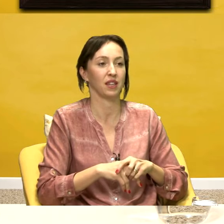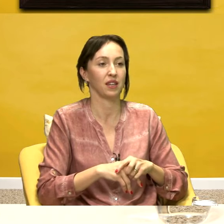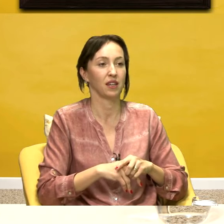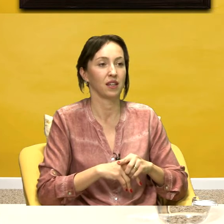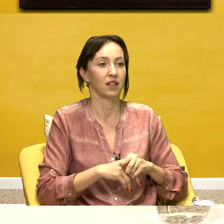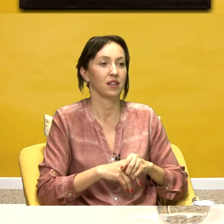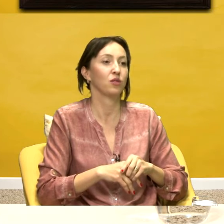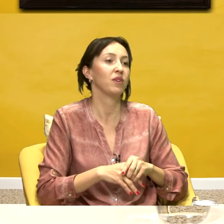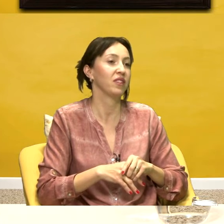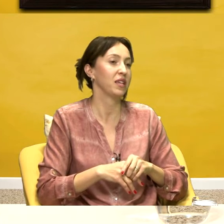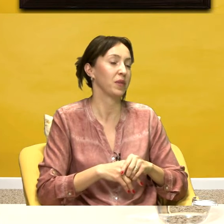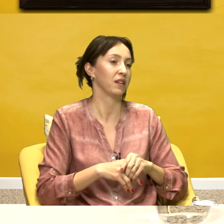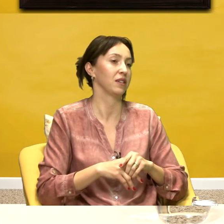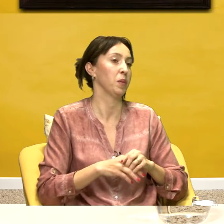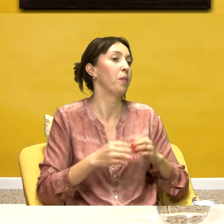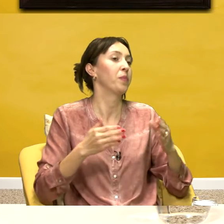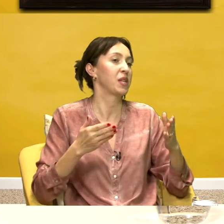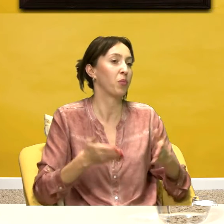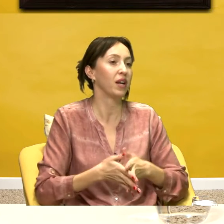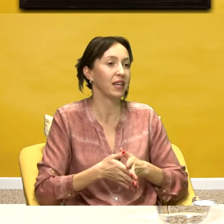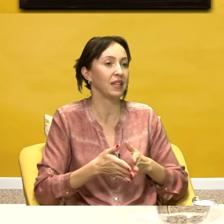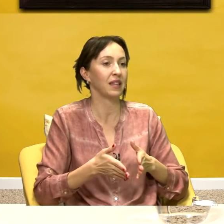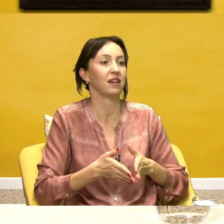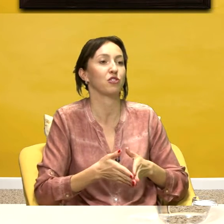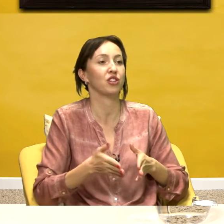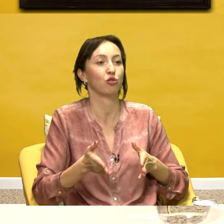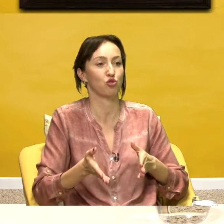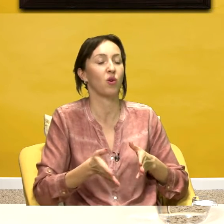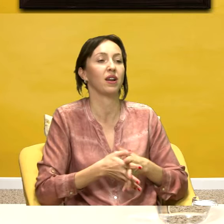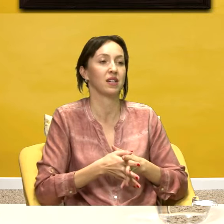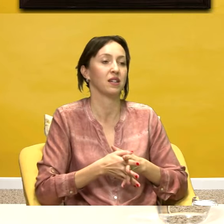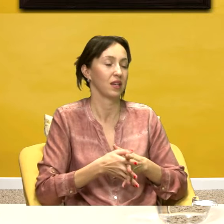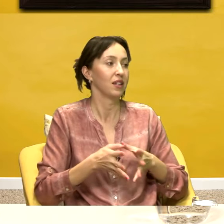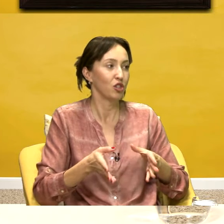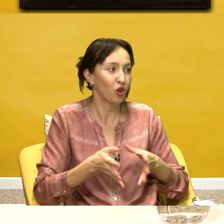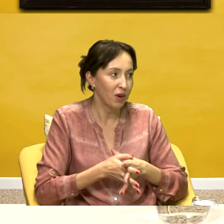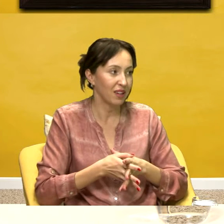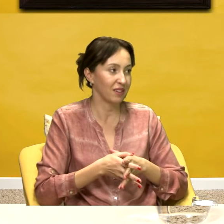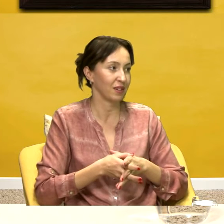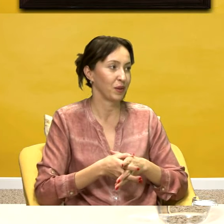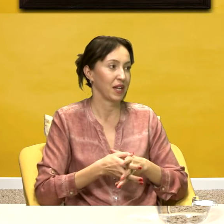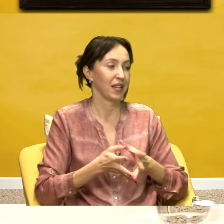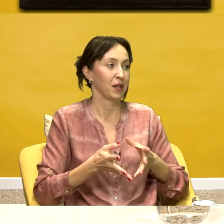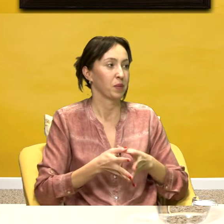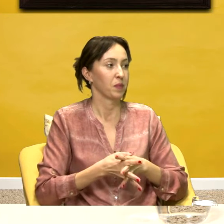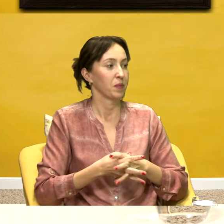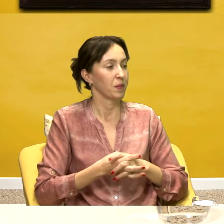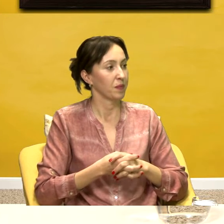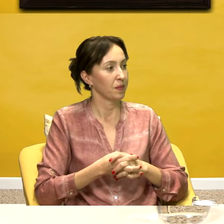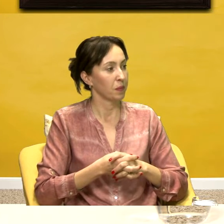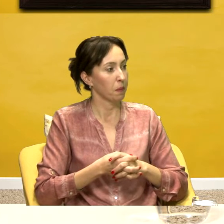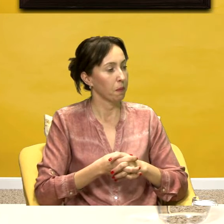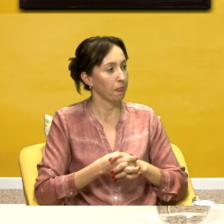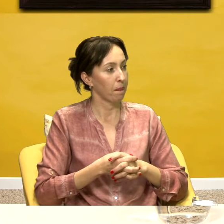tot pentru viitorul ei. Acum vedem dacă se poate integra și într-o școală normală. Dar cum o poate